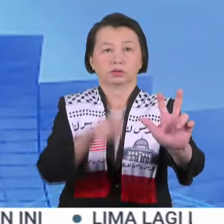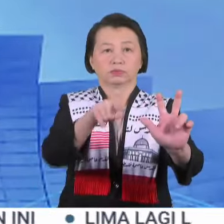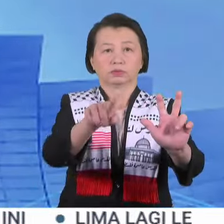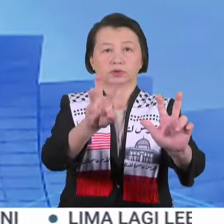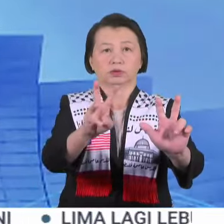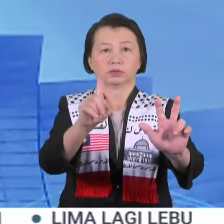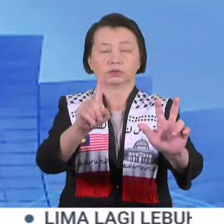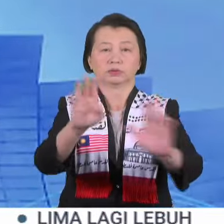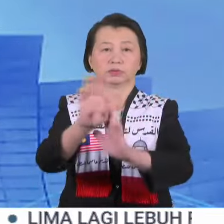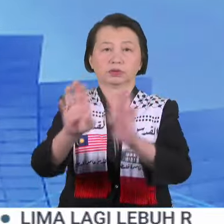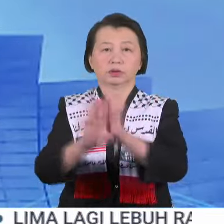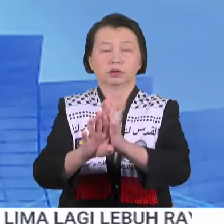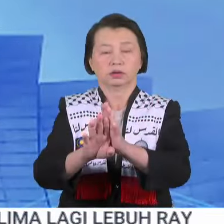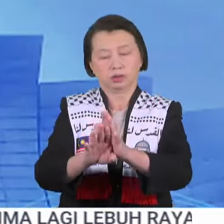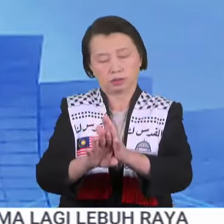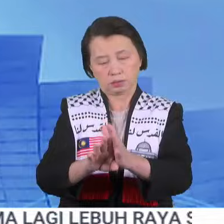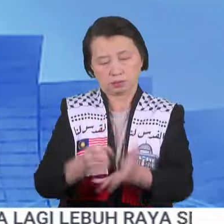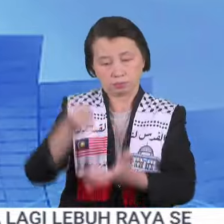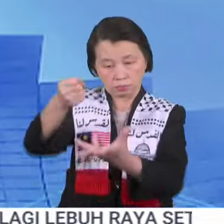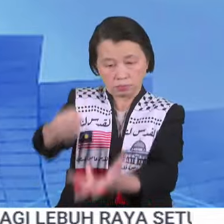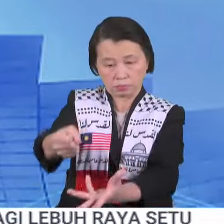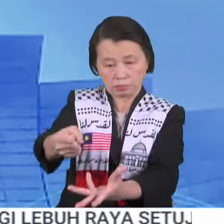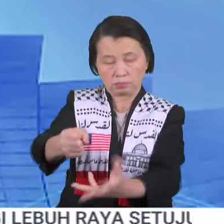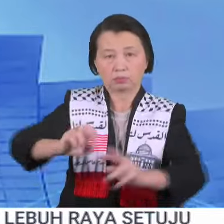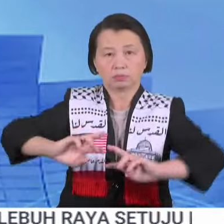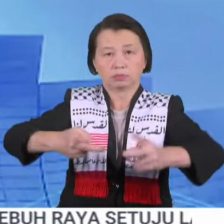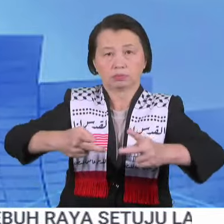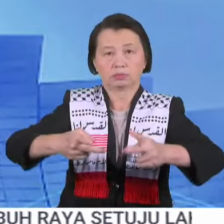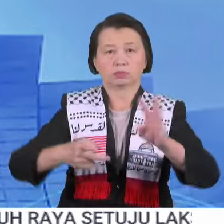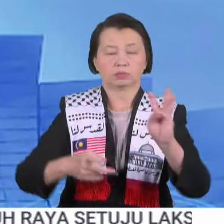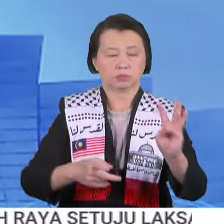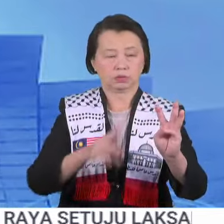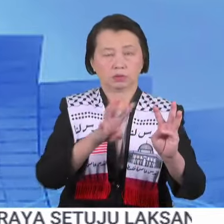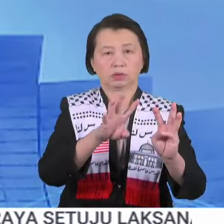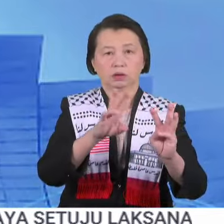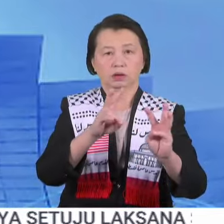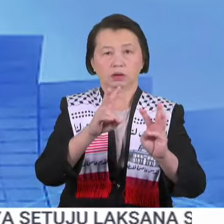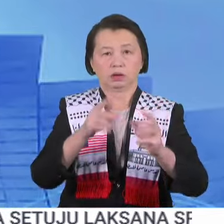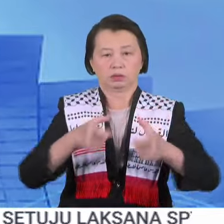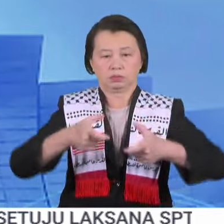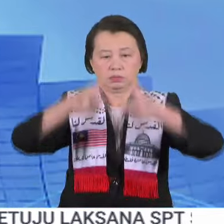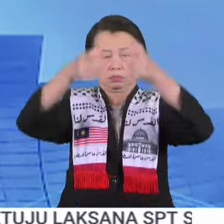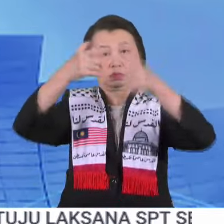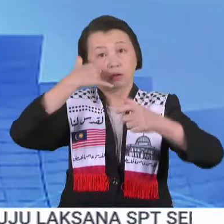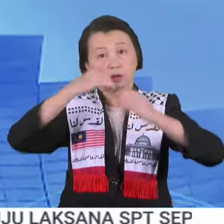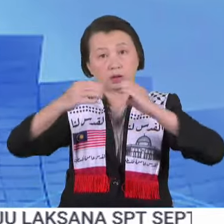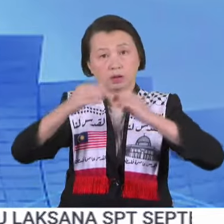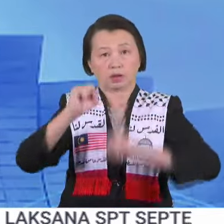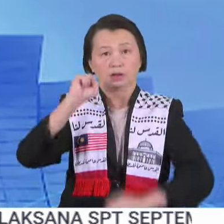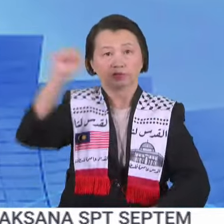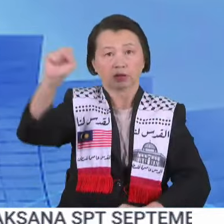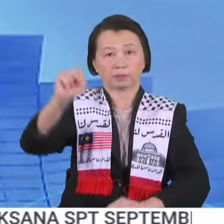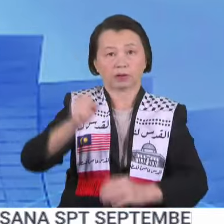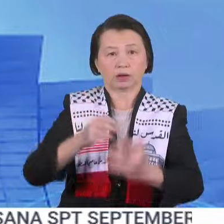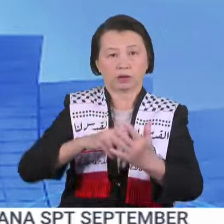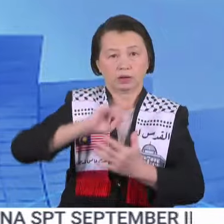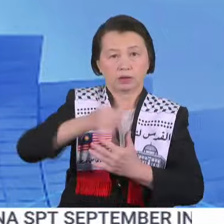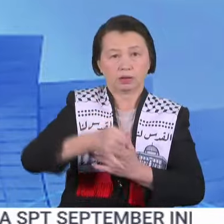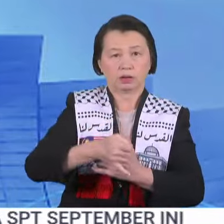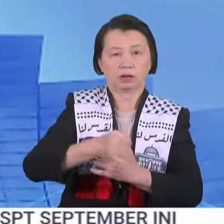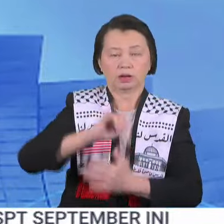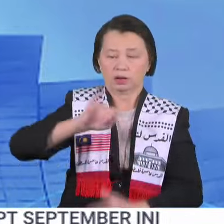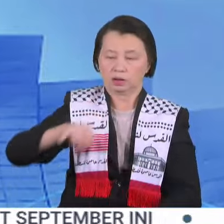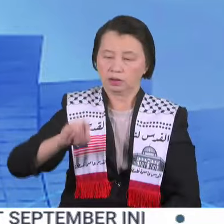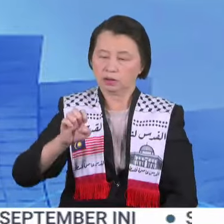3.61 bilion ringgit diperuntukkan bagi membangunkan 647 menara telekomunikasi baru di Sabah menerusi projek jalinan